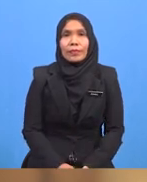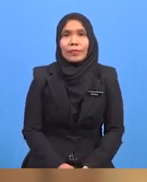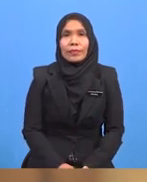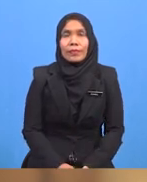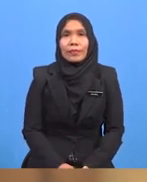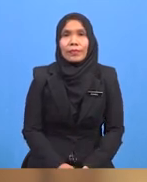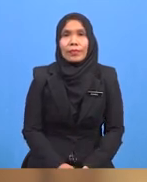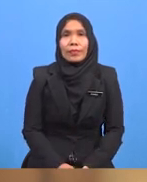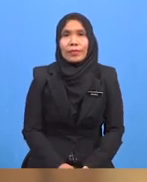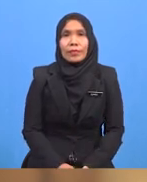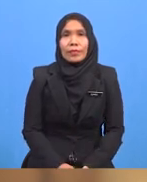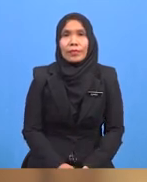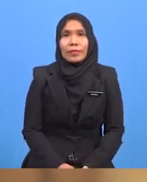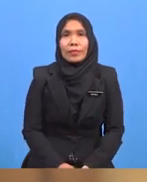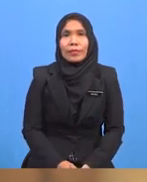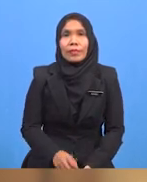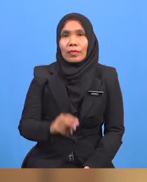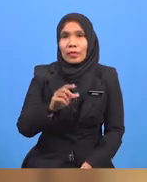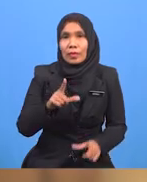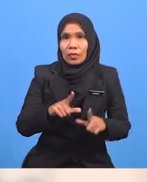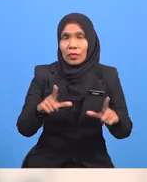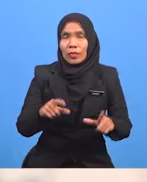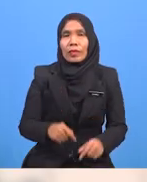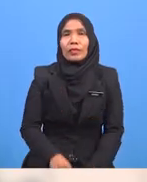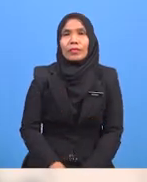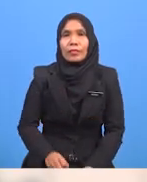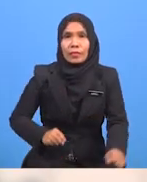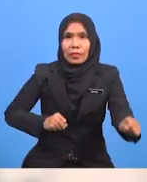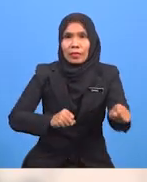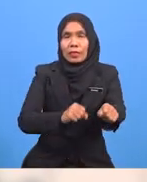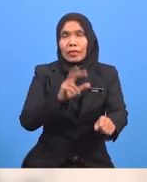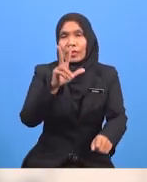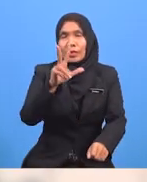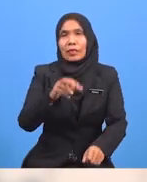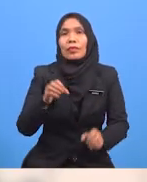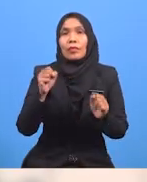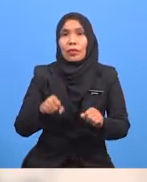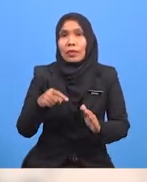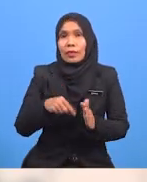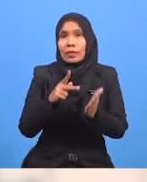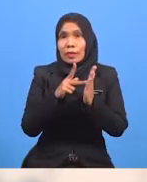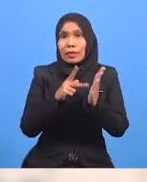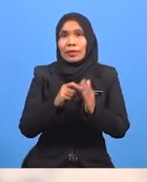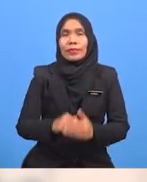kedua-dua sisi tersebut Maka luas segitiga boleh dihitung dengan menggunakan rumus berikut